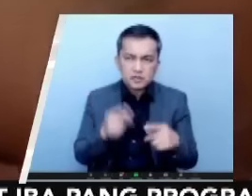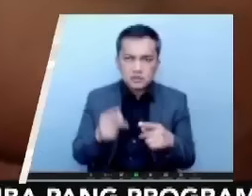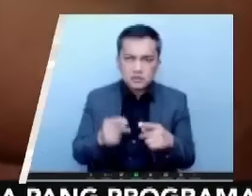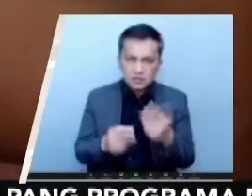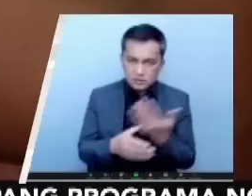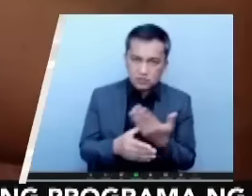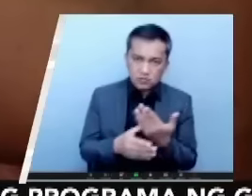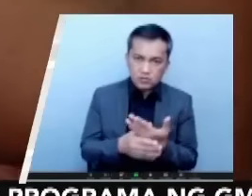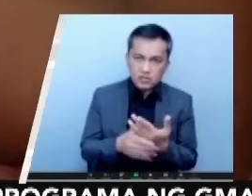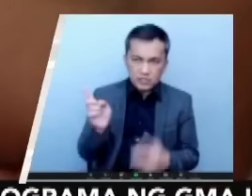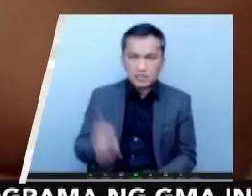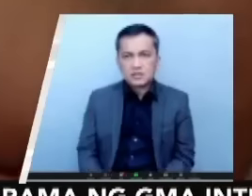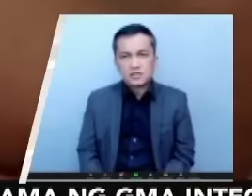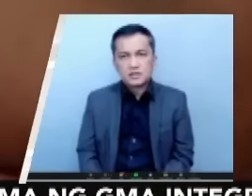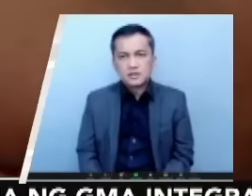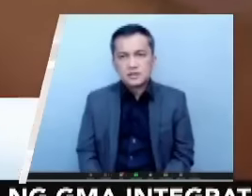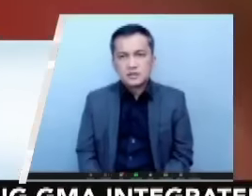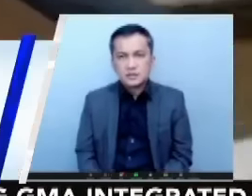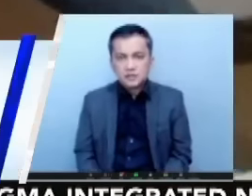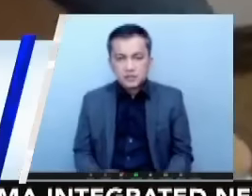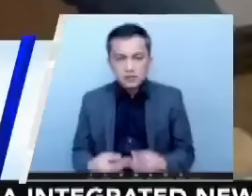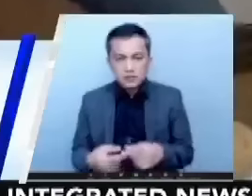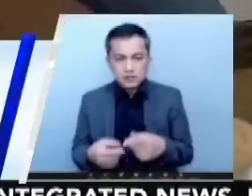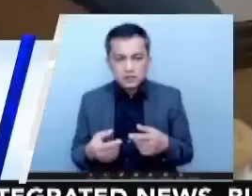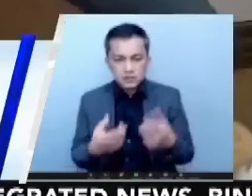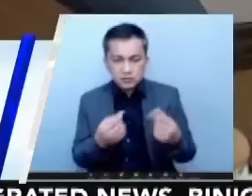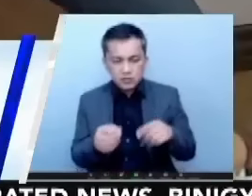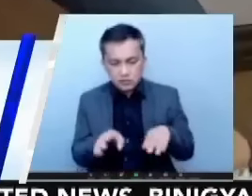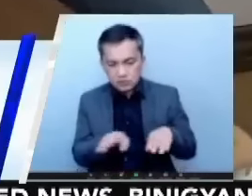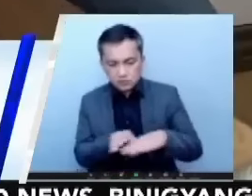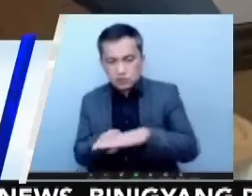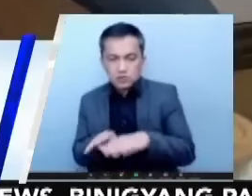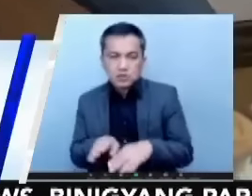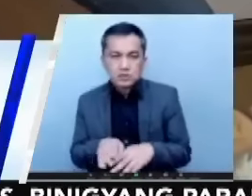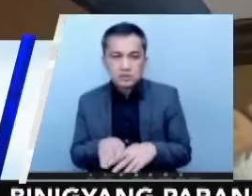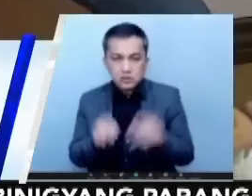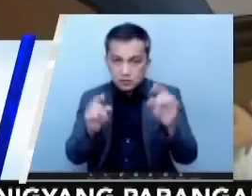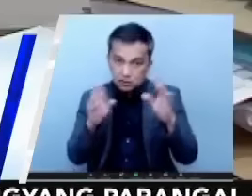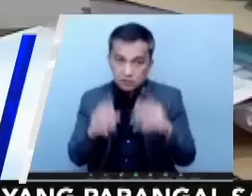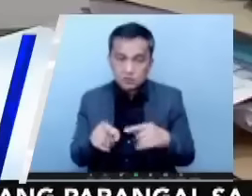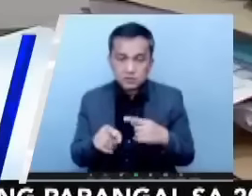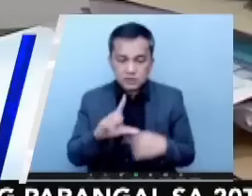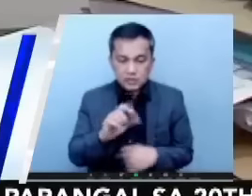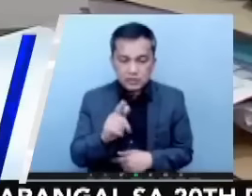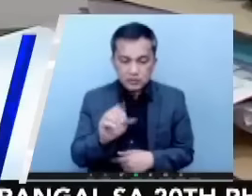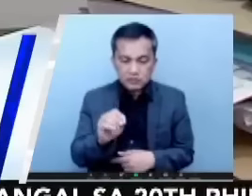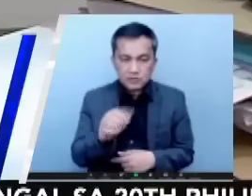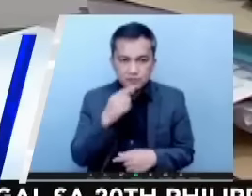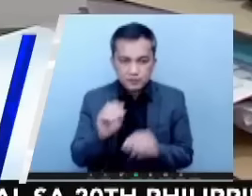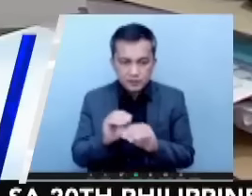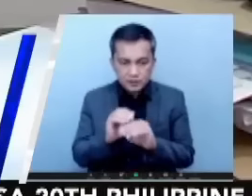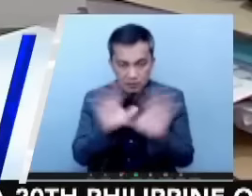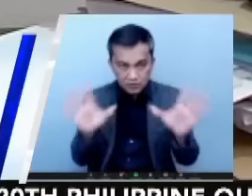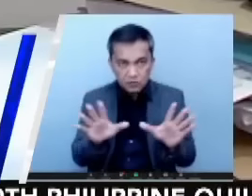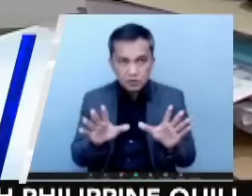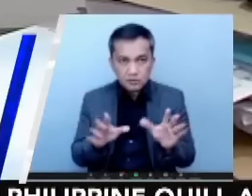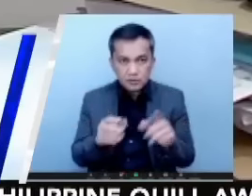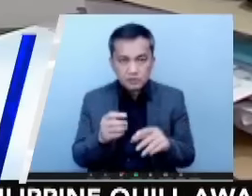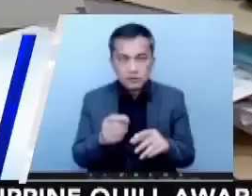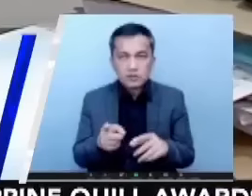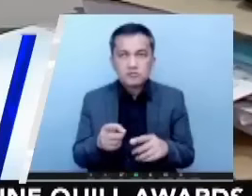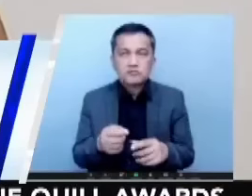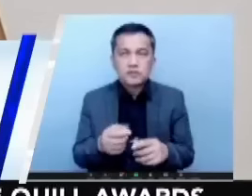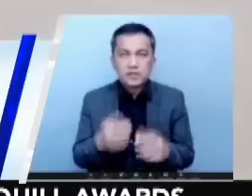ginawa ng pagigit sa akin, hindi ba threat yun? Sabi ng LTO, napakalinaw at tibay ng mga hawak nilang ebidensya ang